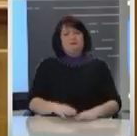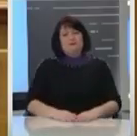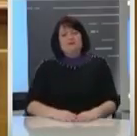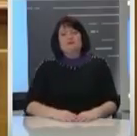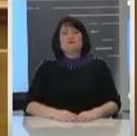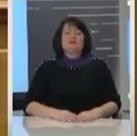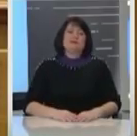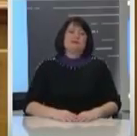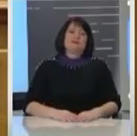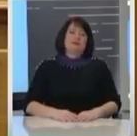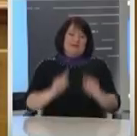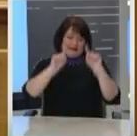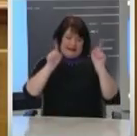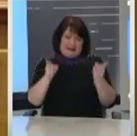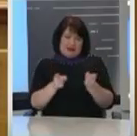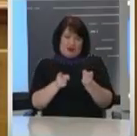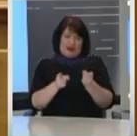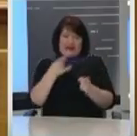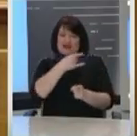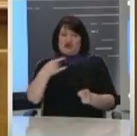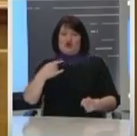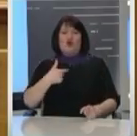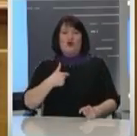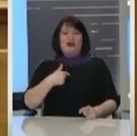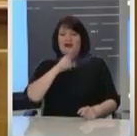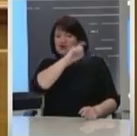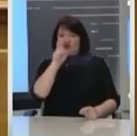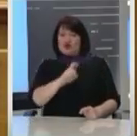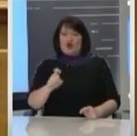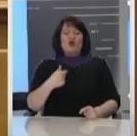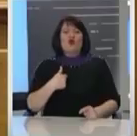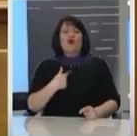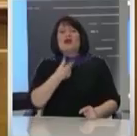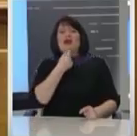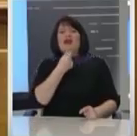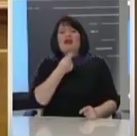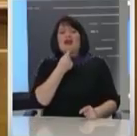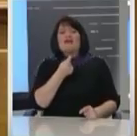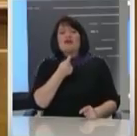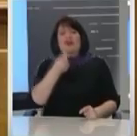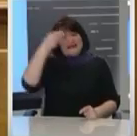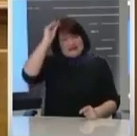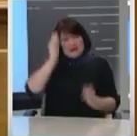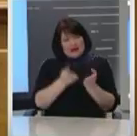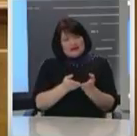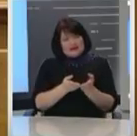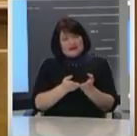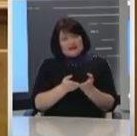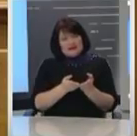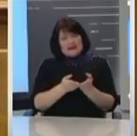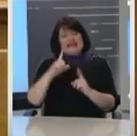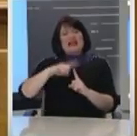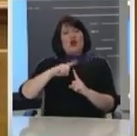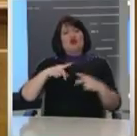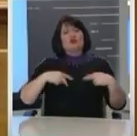μας, ανοίγω εισαγωγικά, η ζωή μας έγινε ευκολότερη με τον κύριο Τσίπρα και τον κύριο